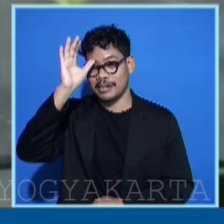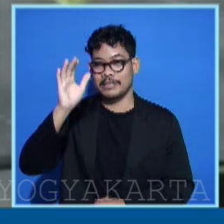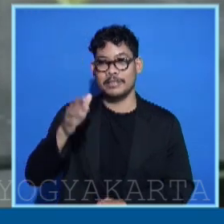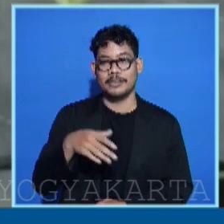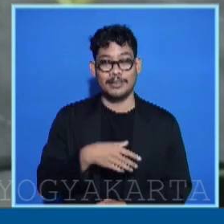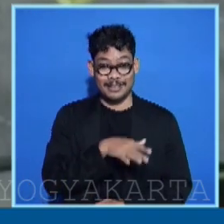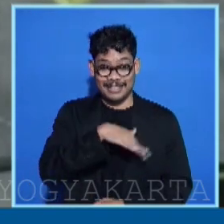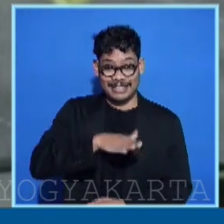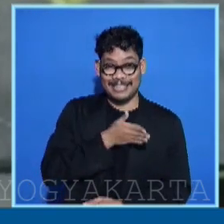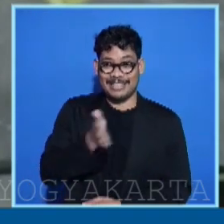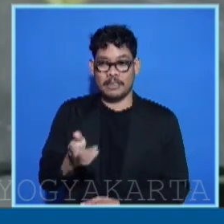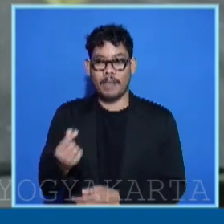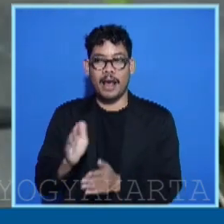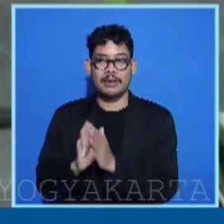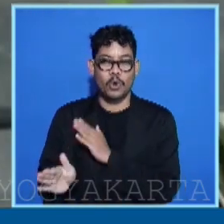melonw